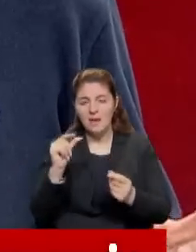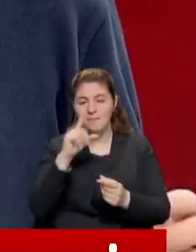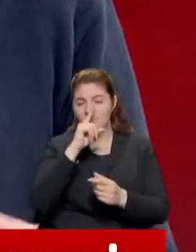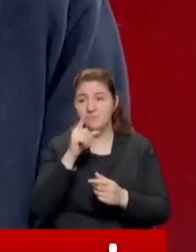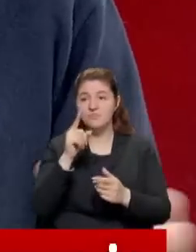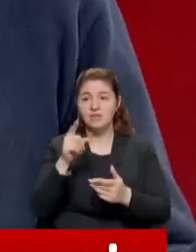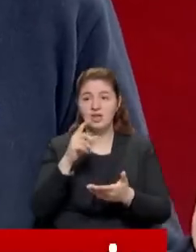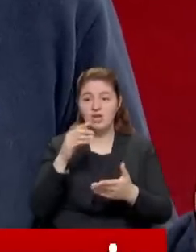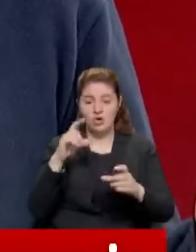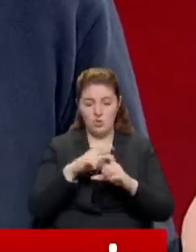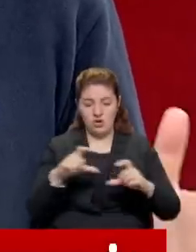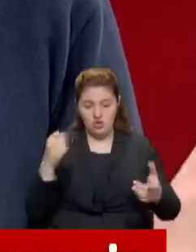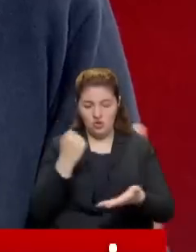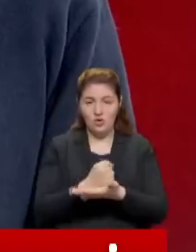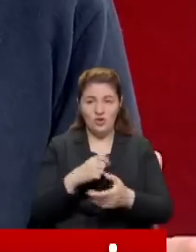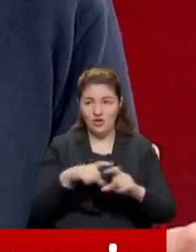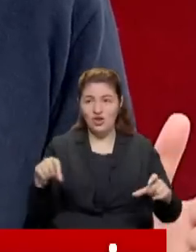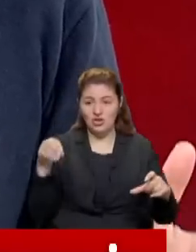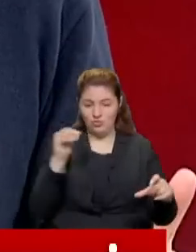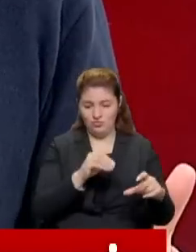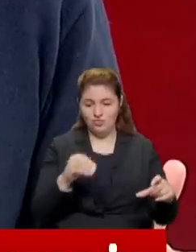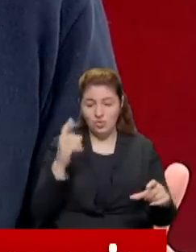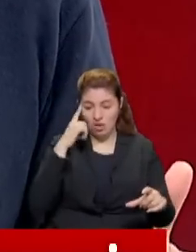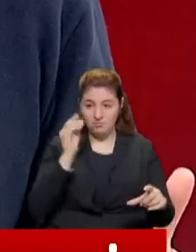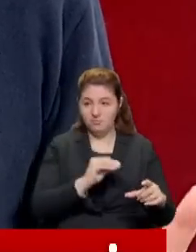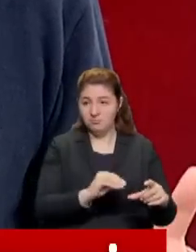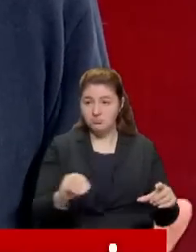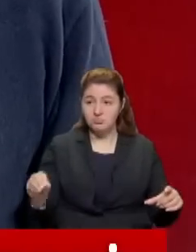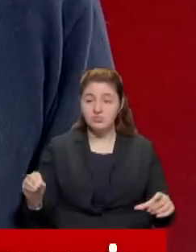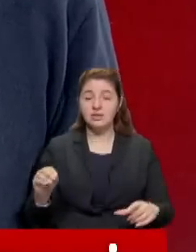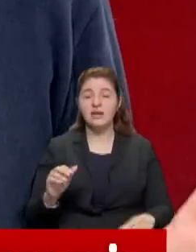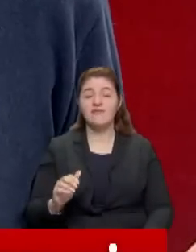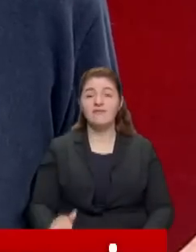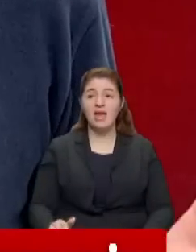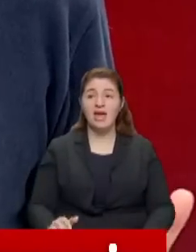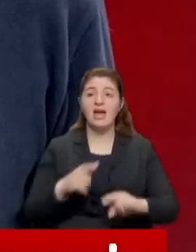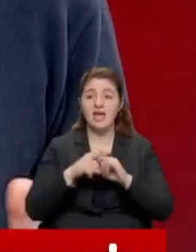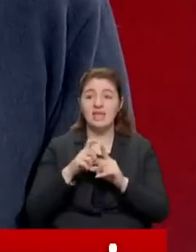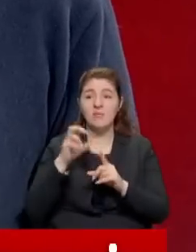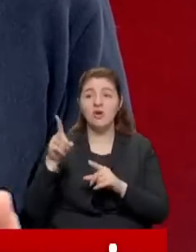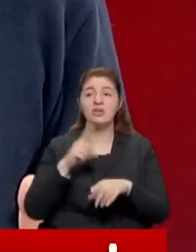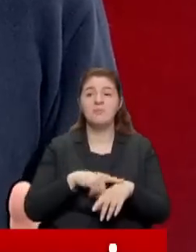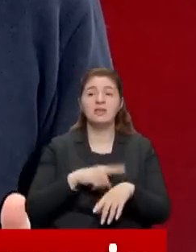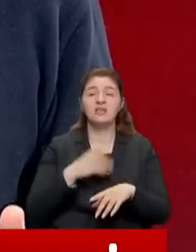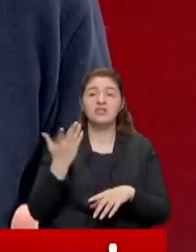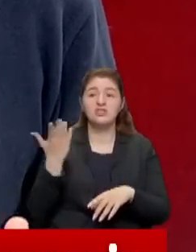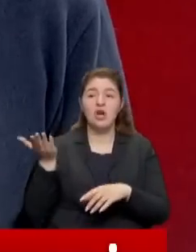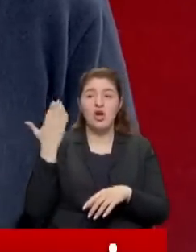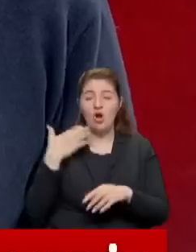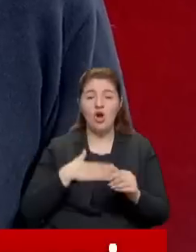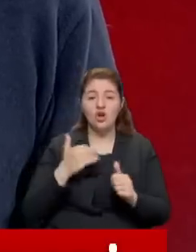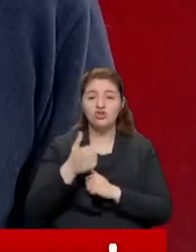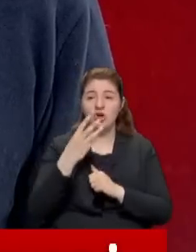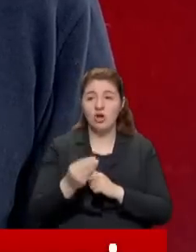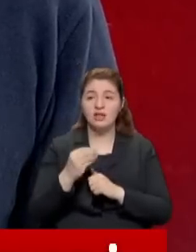pusulasında oy alacağını, yer alacağını tanımlamıştı. Ve HDP ya da o zamanın işte öncüsü